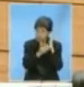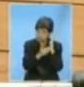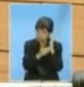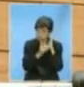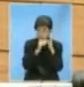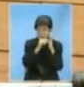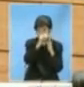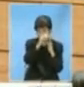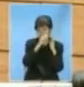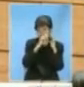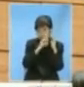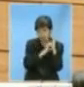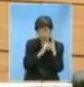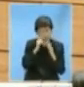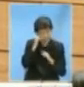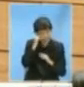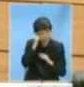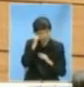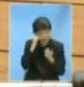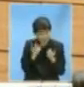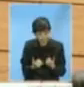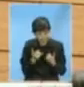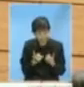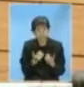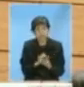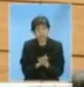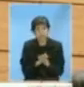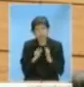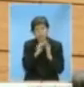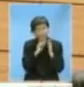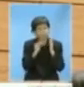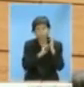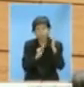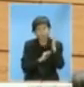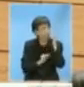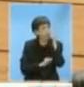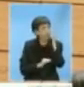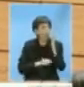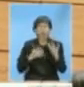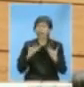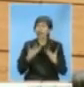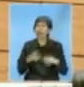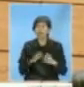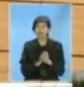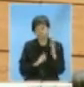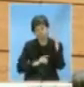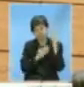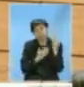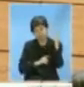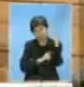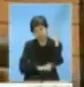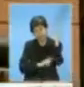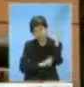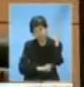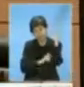ภาคกลางและคาดว่ามาในตอนนี้กระจายไปยังทั่วทุกภูมิภาคของประเทศไทยนั่นก็คือยางพารา